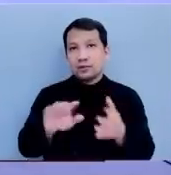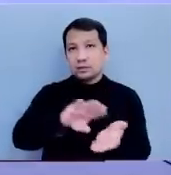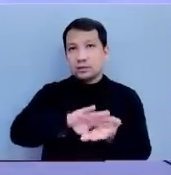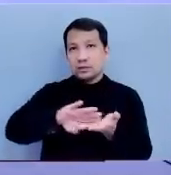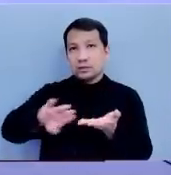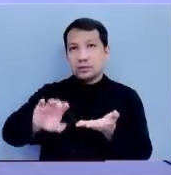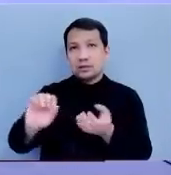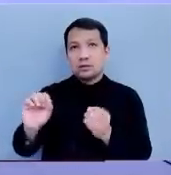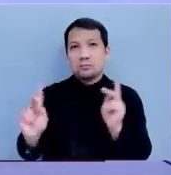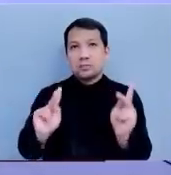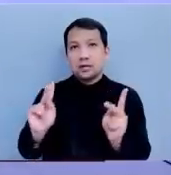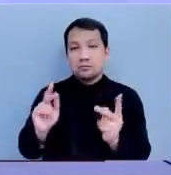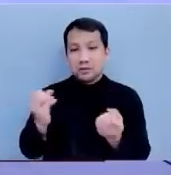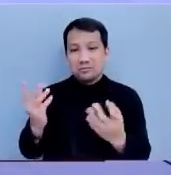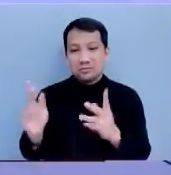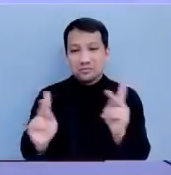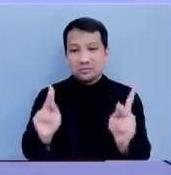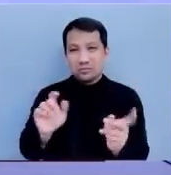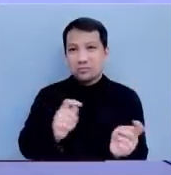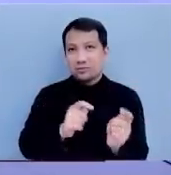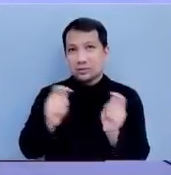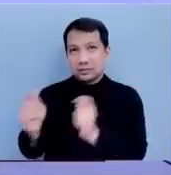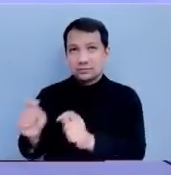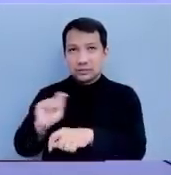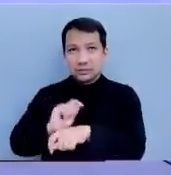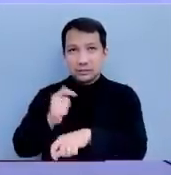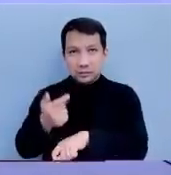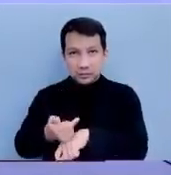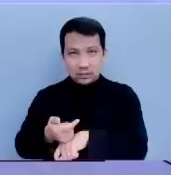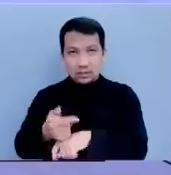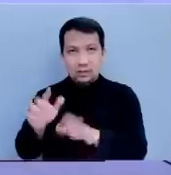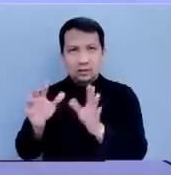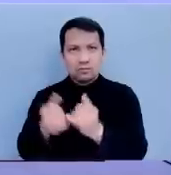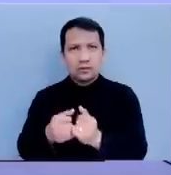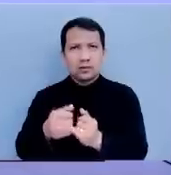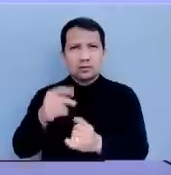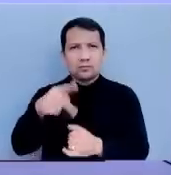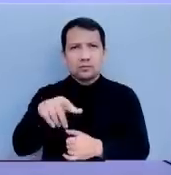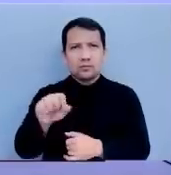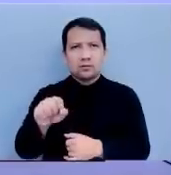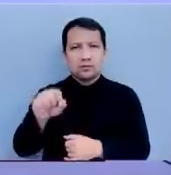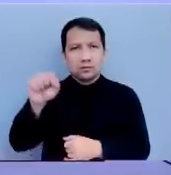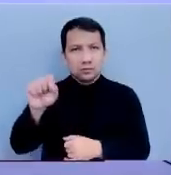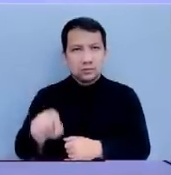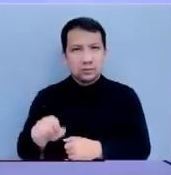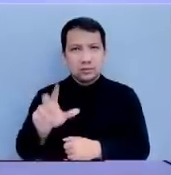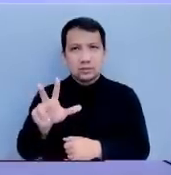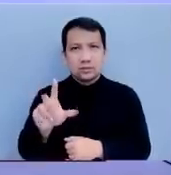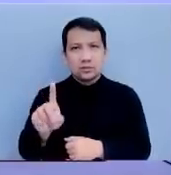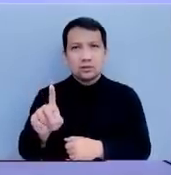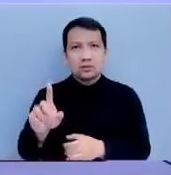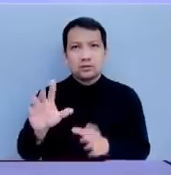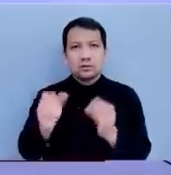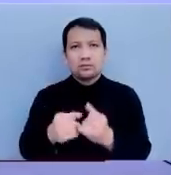sa Taguig City. Sa ang barangay Post Proper Southside o barangay 31 kung tawagin, meron